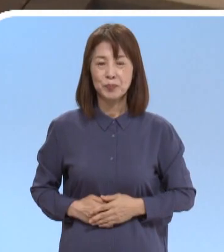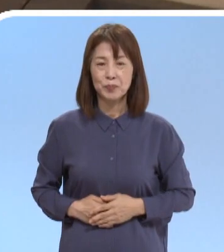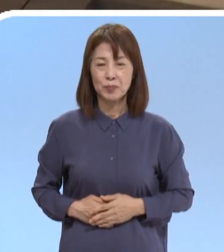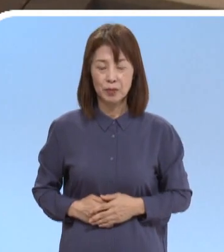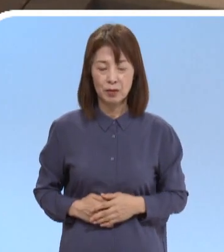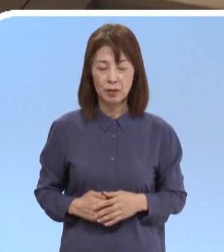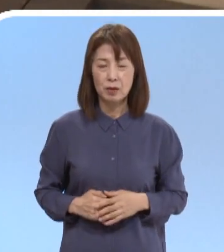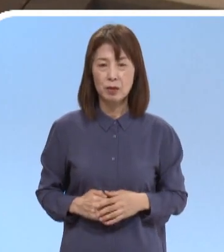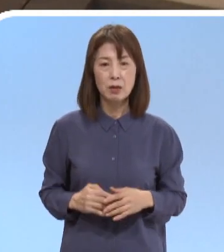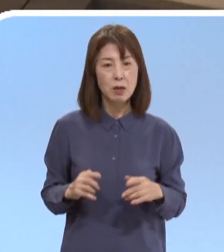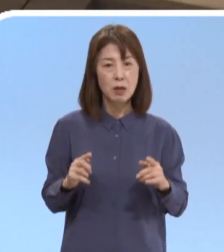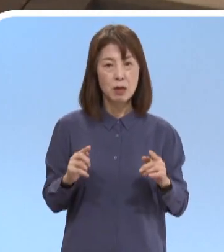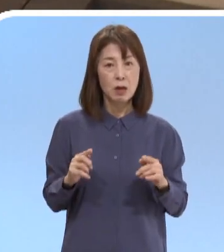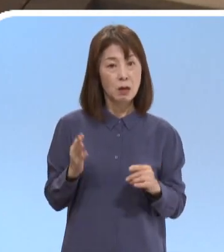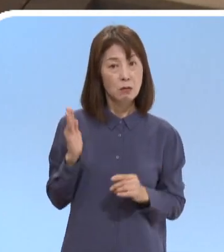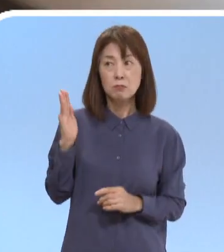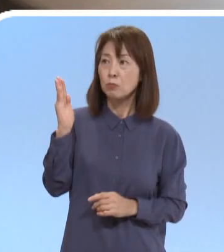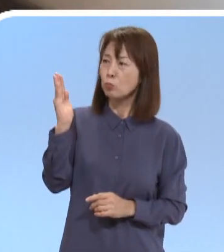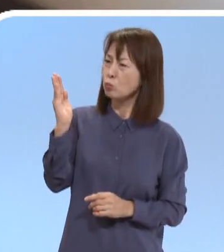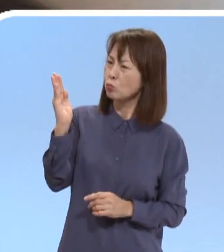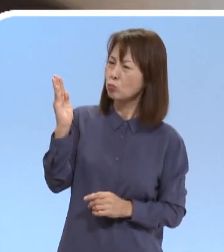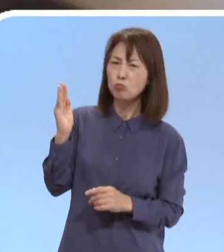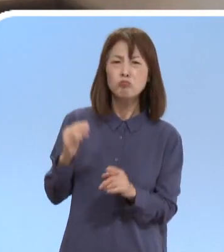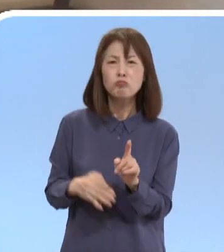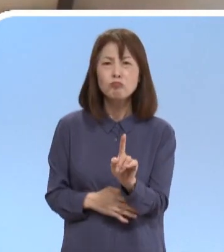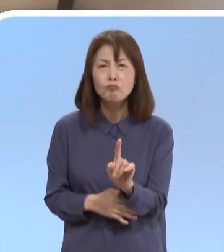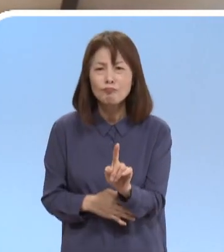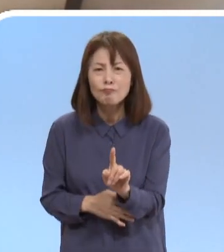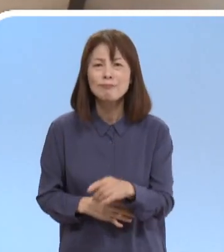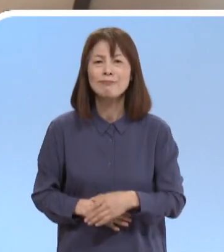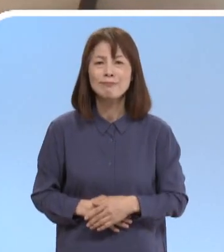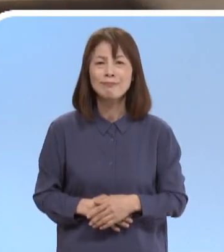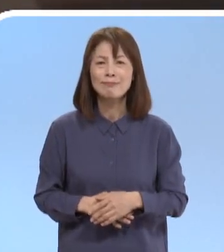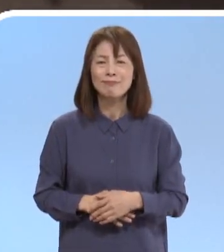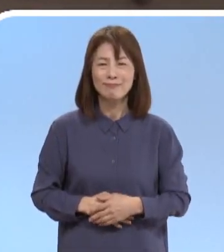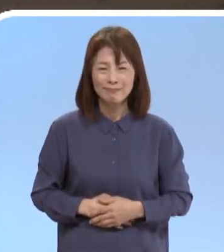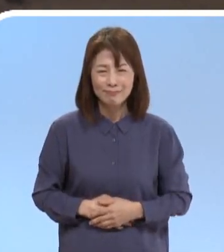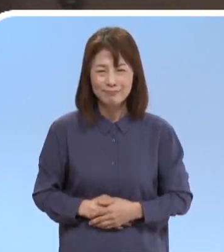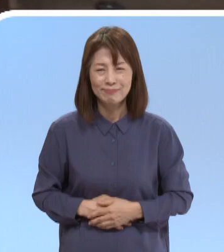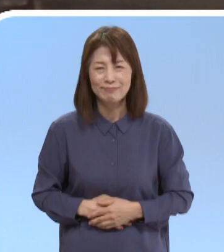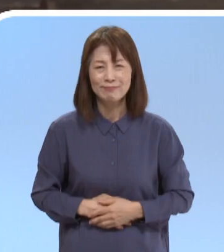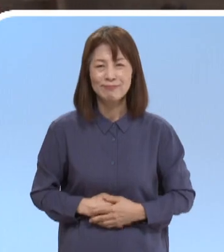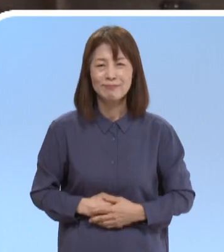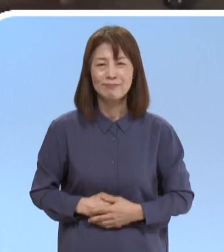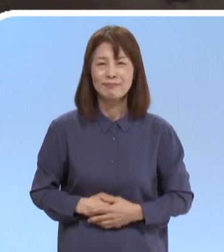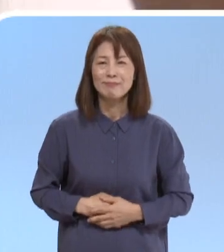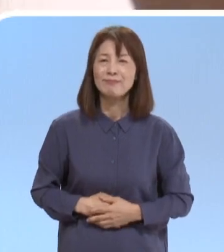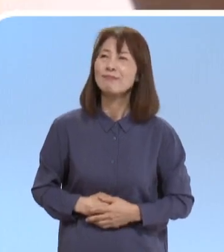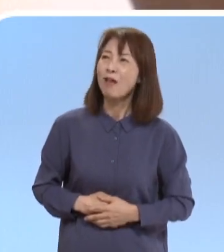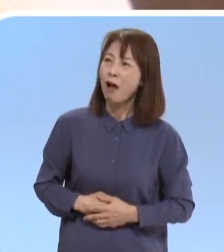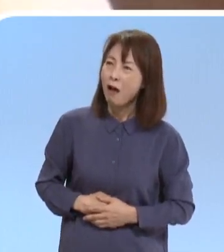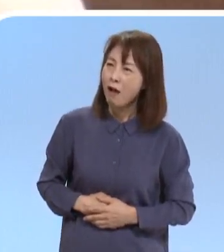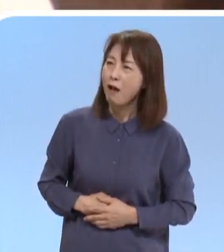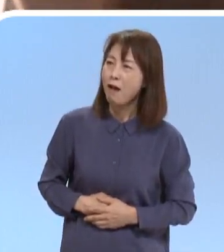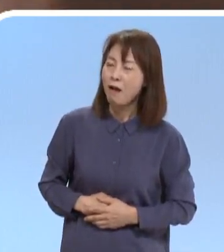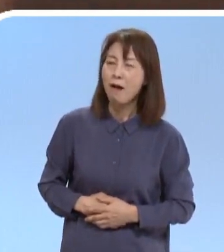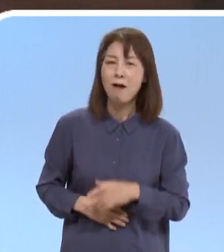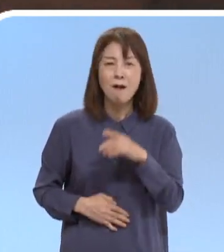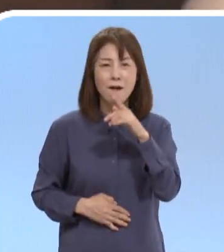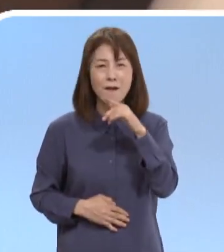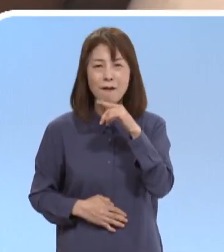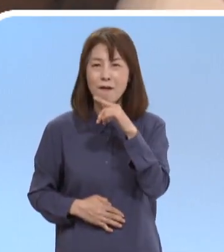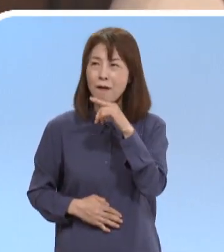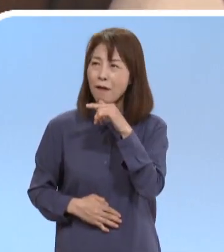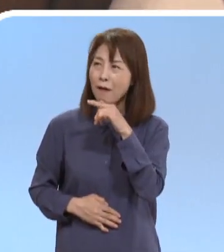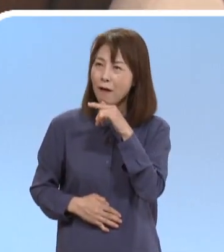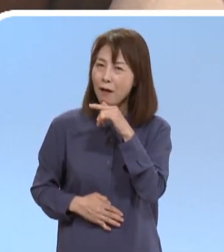上にこういう場所があるんですけど、 はい、これ何ですか。 え、開くんですね。 お、あ、これあれちゃい